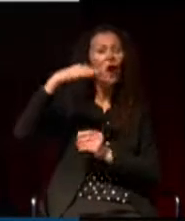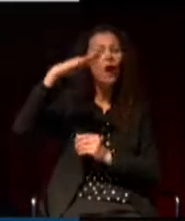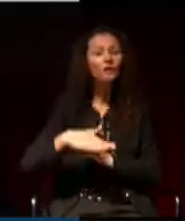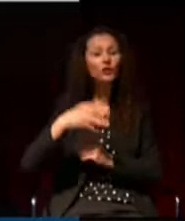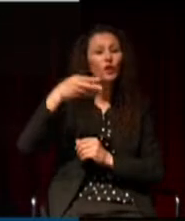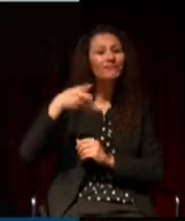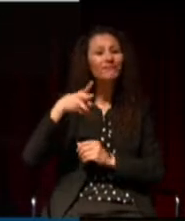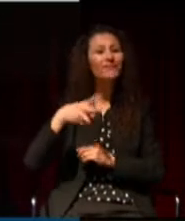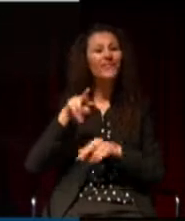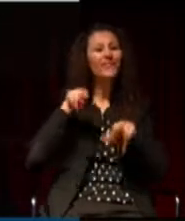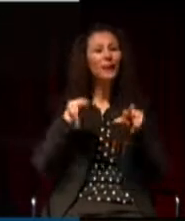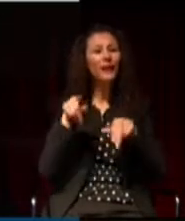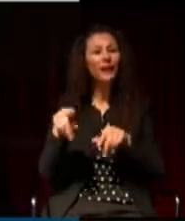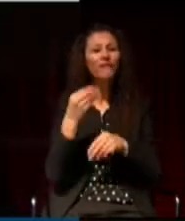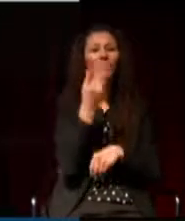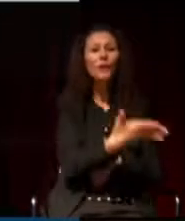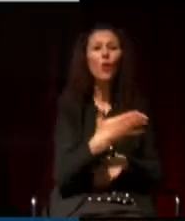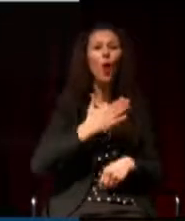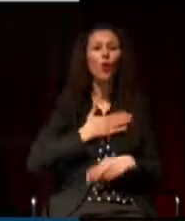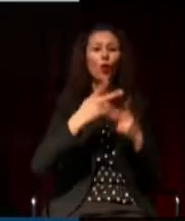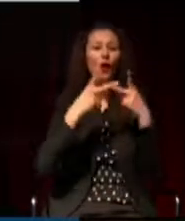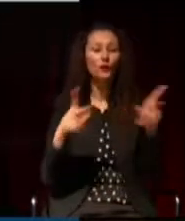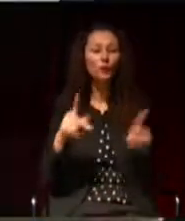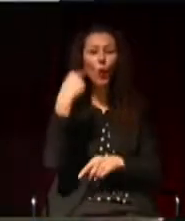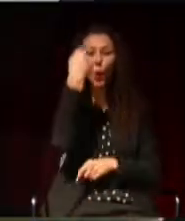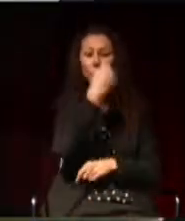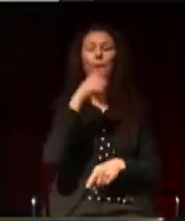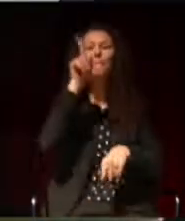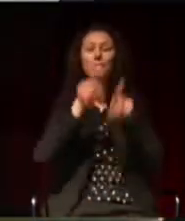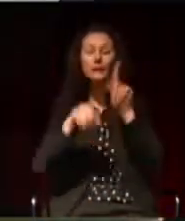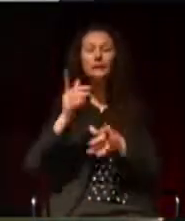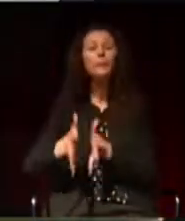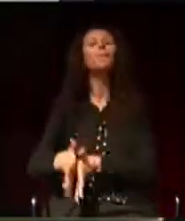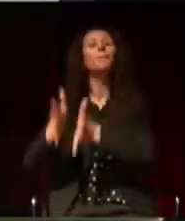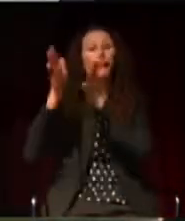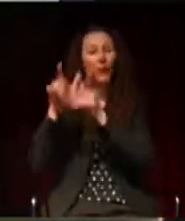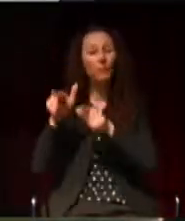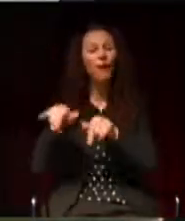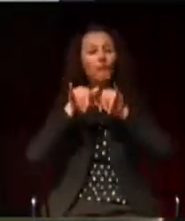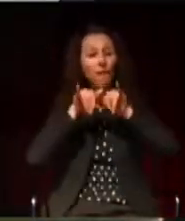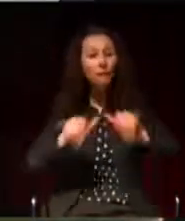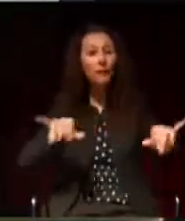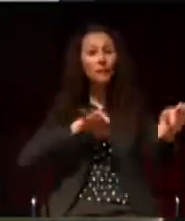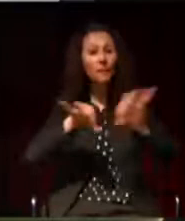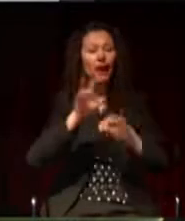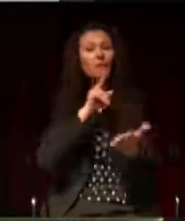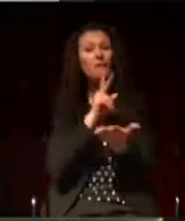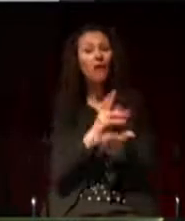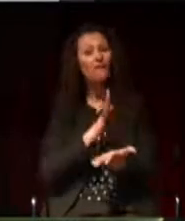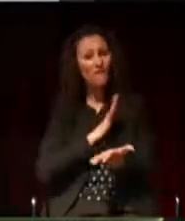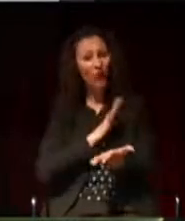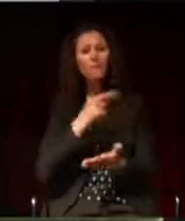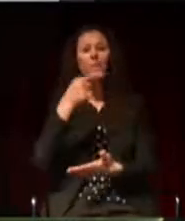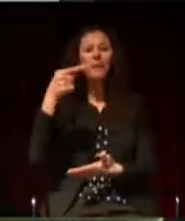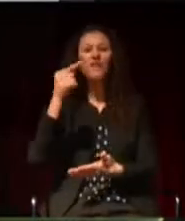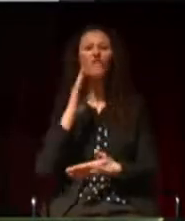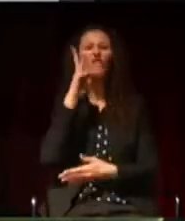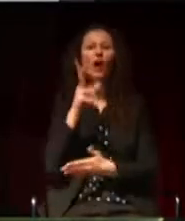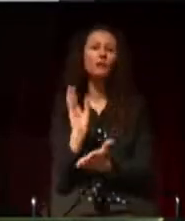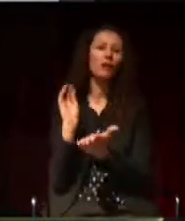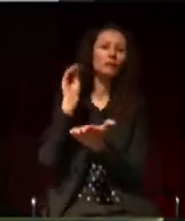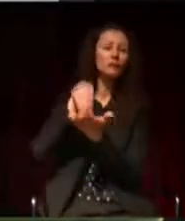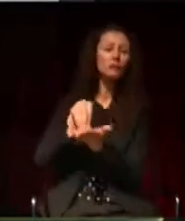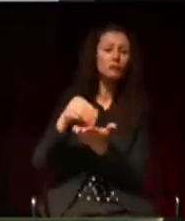kat yüksekleri verilmesinin önü açılmış. O yüzden de bazı binalarımız aynı plan kararı olmasına rağmen birer kat fazla